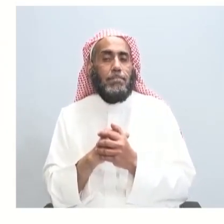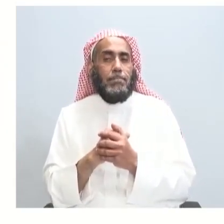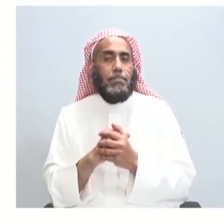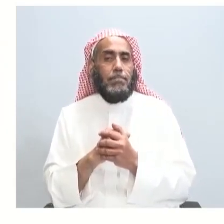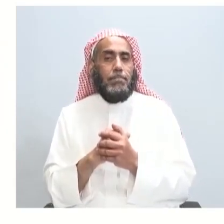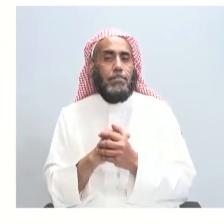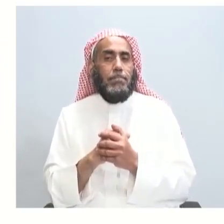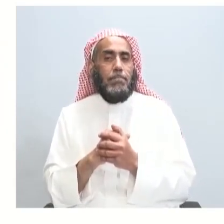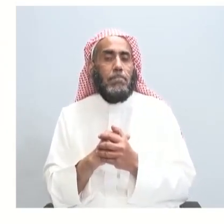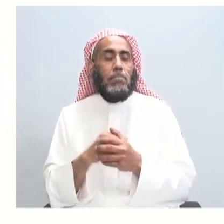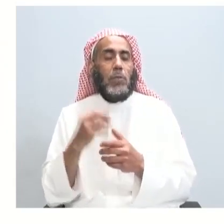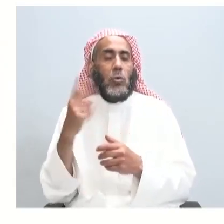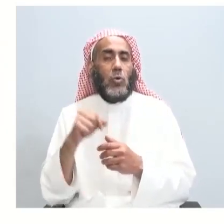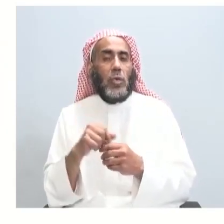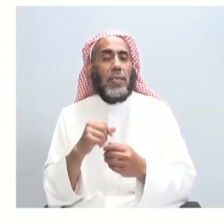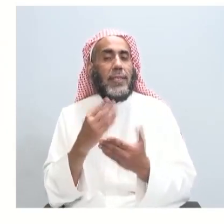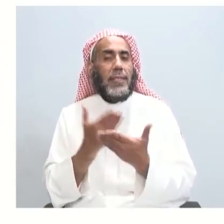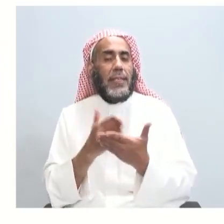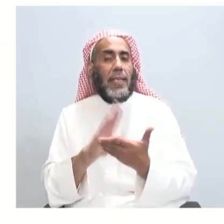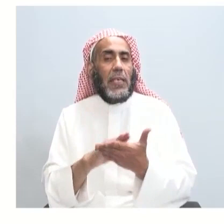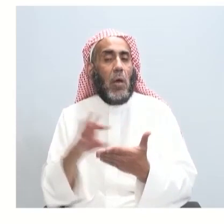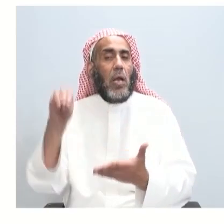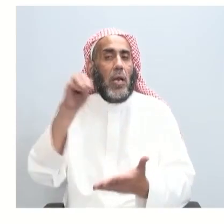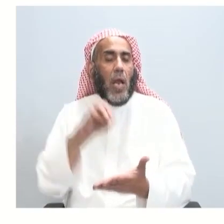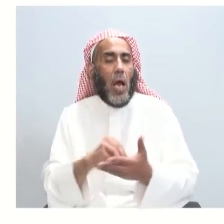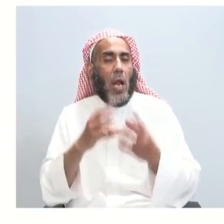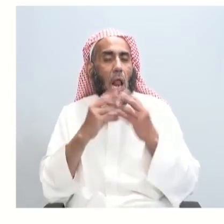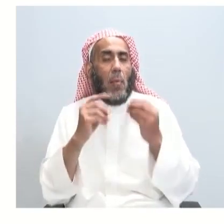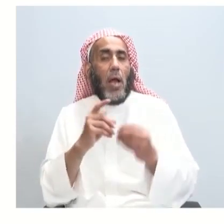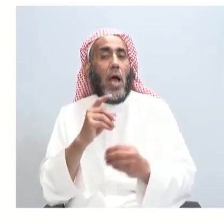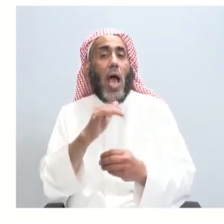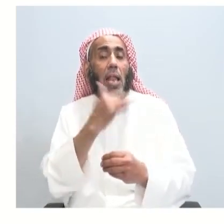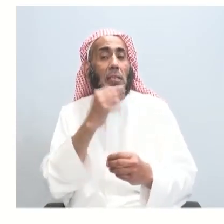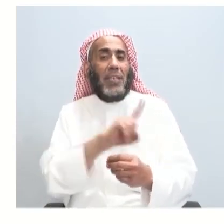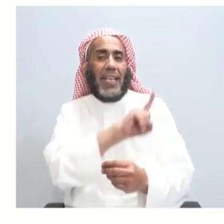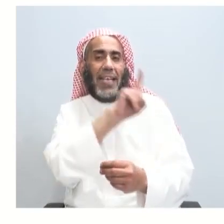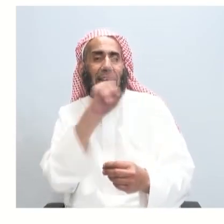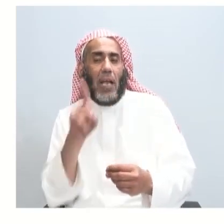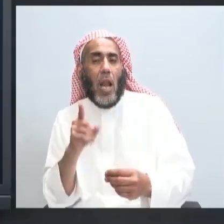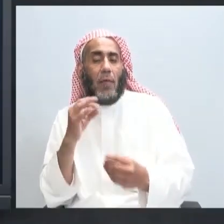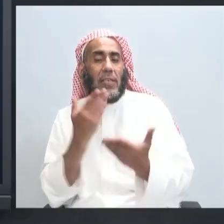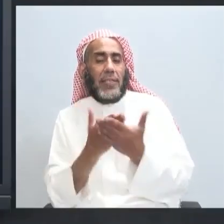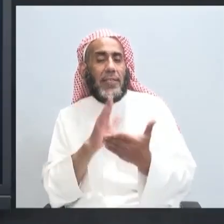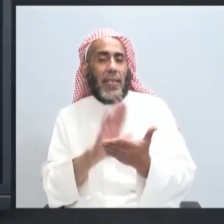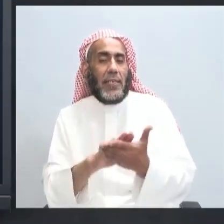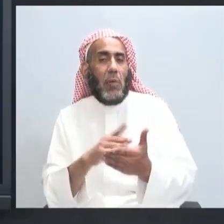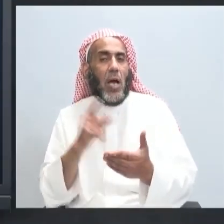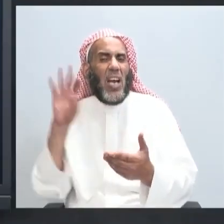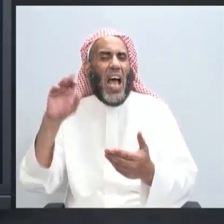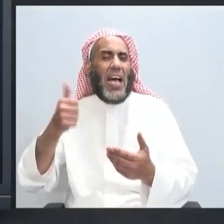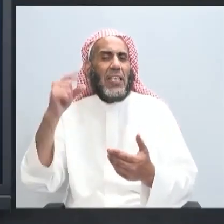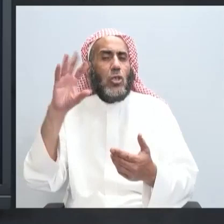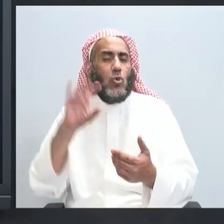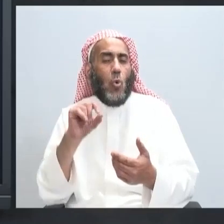العربيه 22 هنا الترجمه هي نقل المعنى الاجنبي بلفظ عربي ترجمه راديو